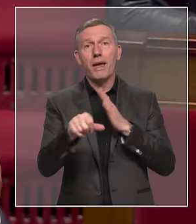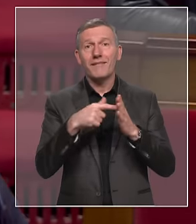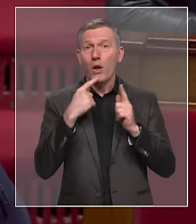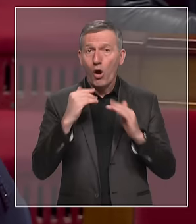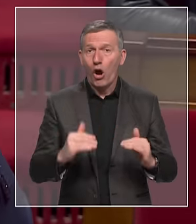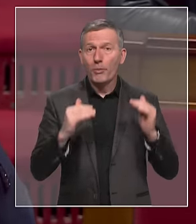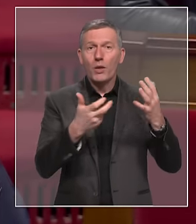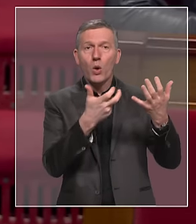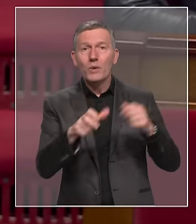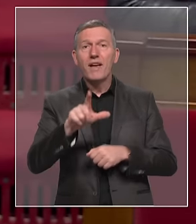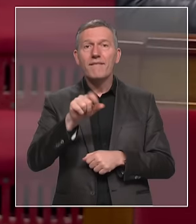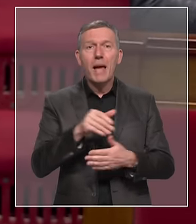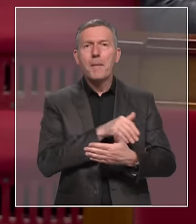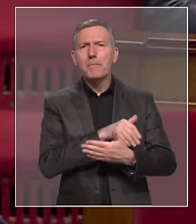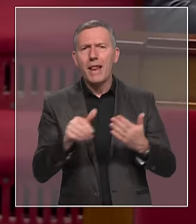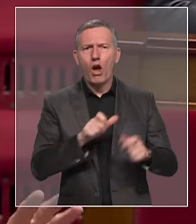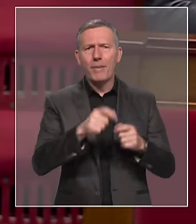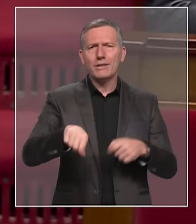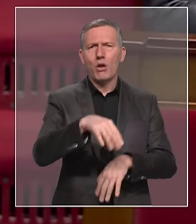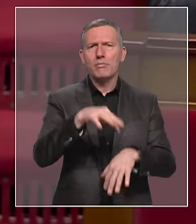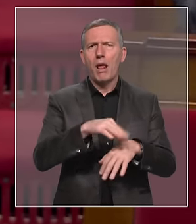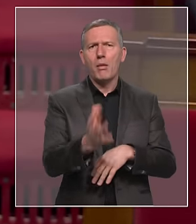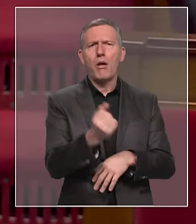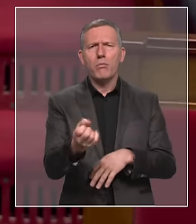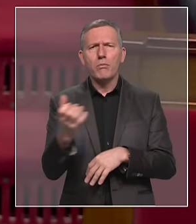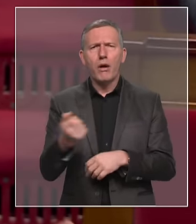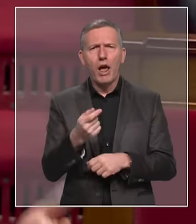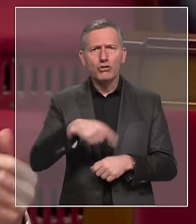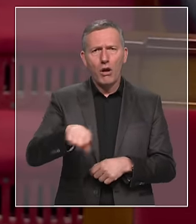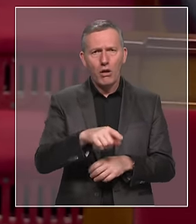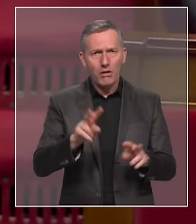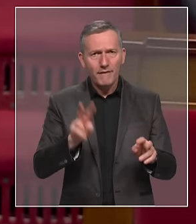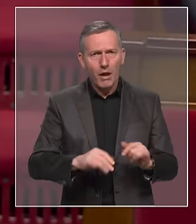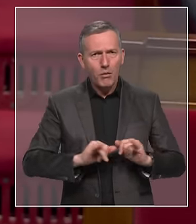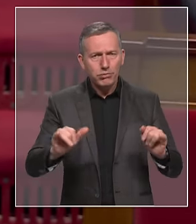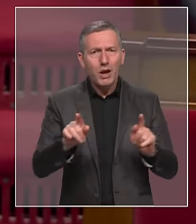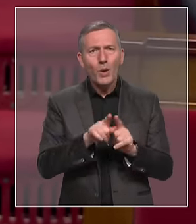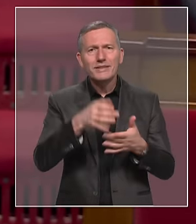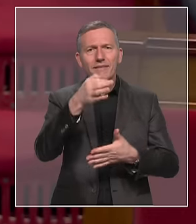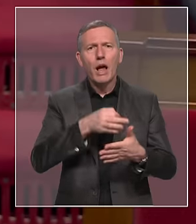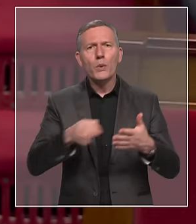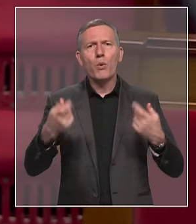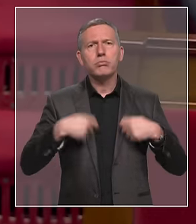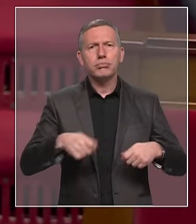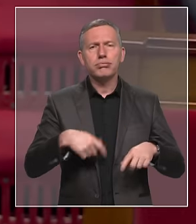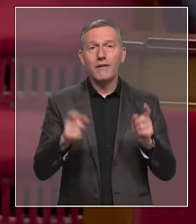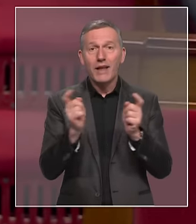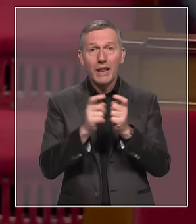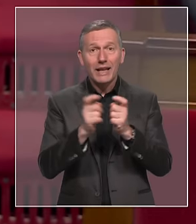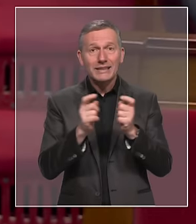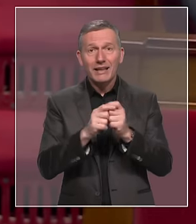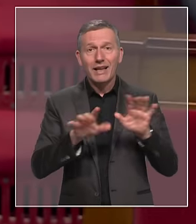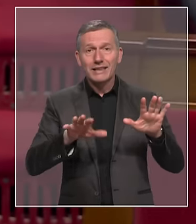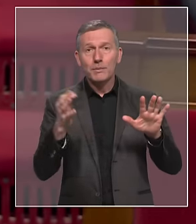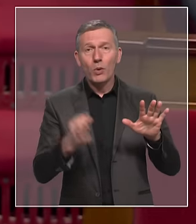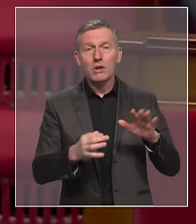820 millions d'euros sur le dos des malades. Alors là, franchement, vous faites très fort. Et puis enfin, il y a les factures d'électricité qui tombent avec les